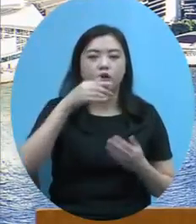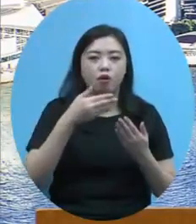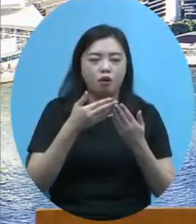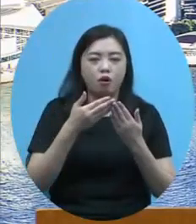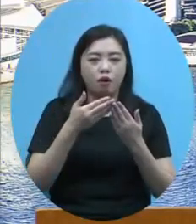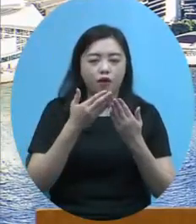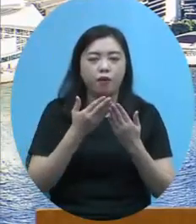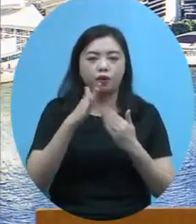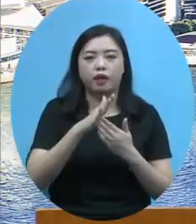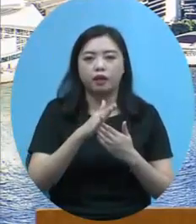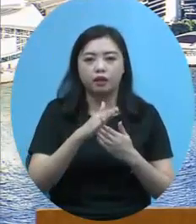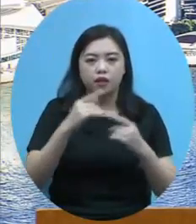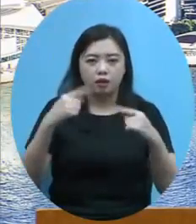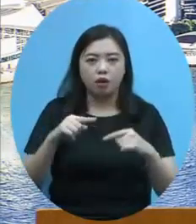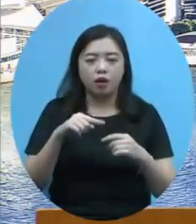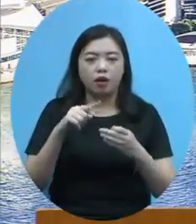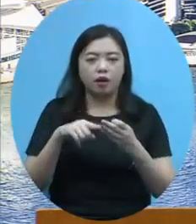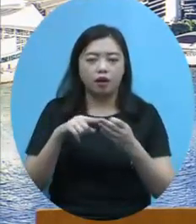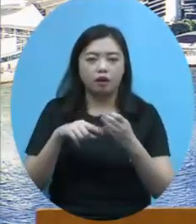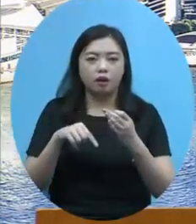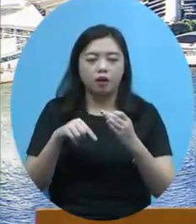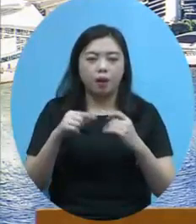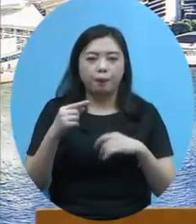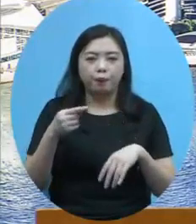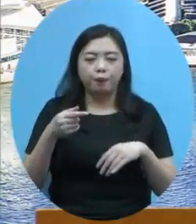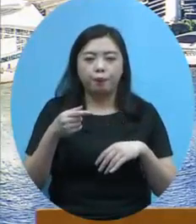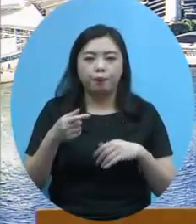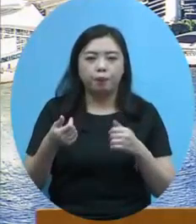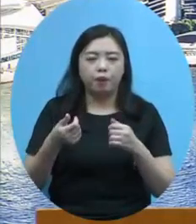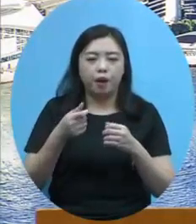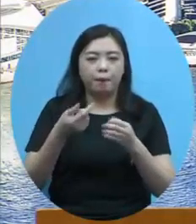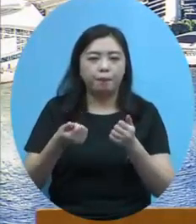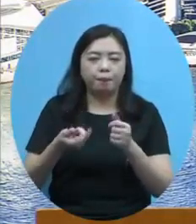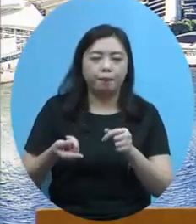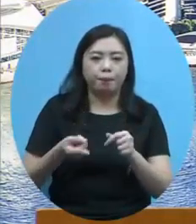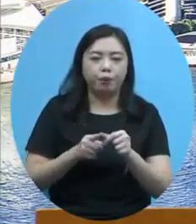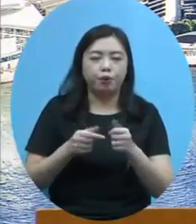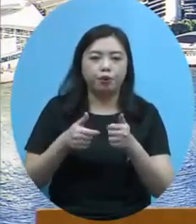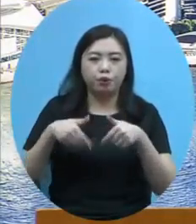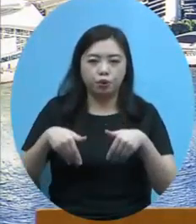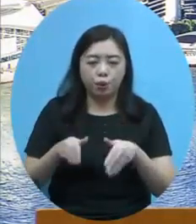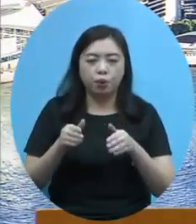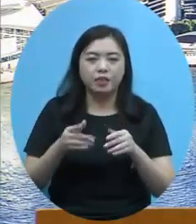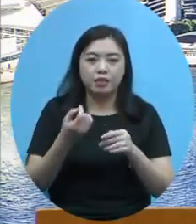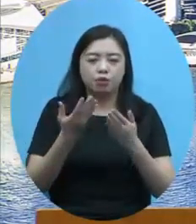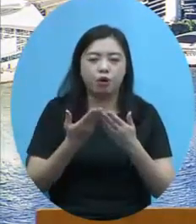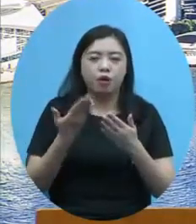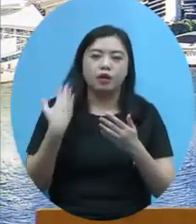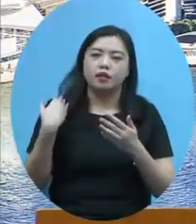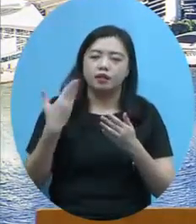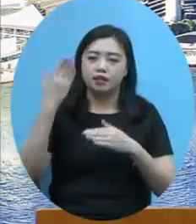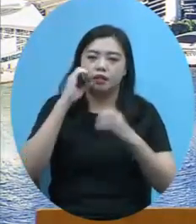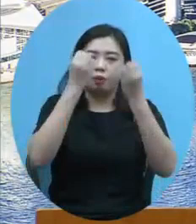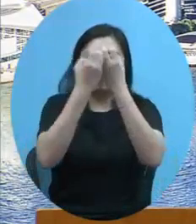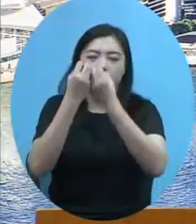啦。咁另外香港培道小學咧先前2C 班即係出現一個群組啦，咁今日係新增兩個個